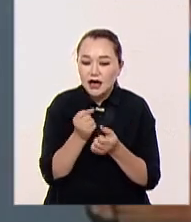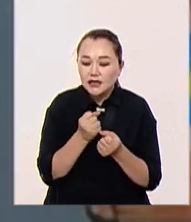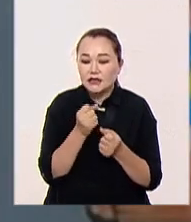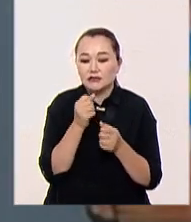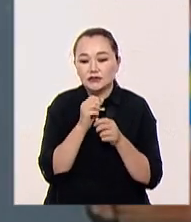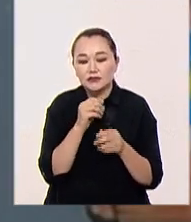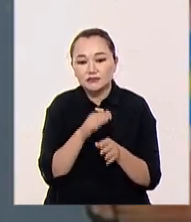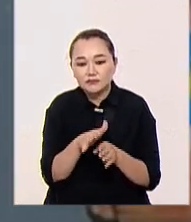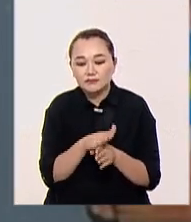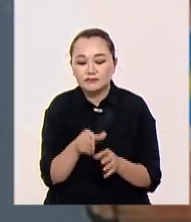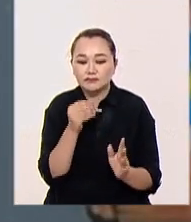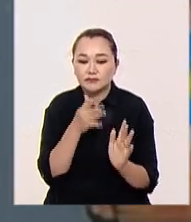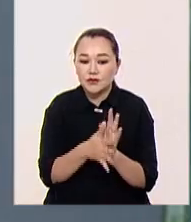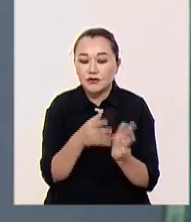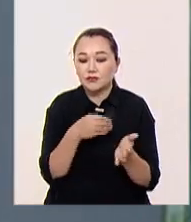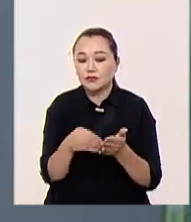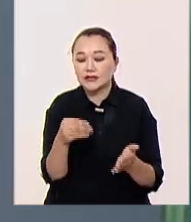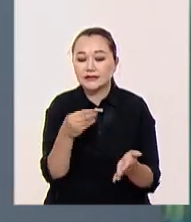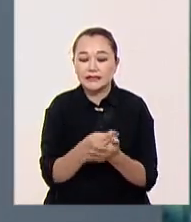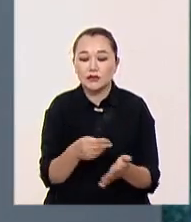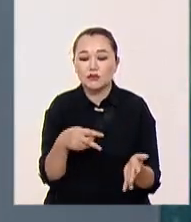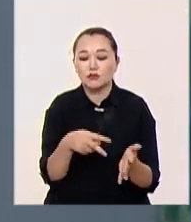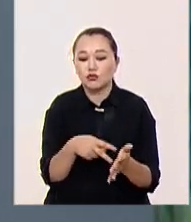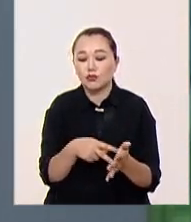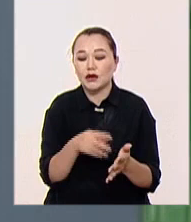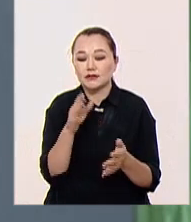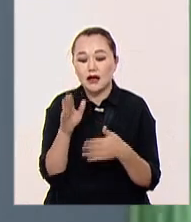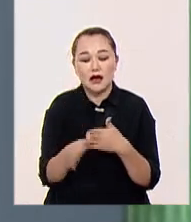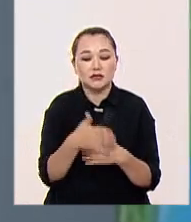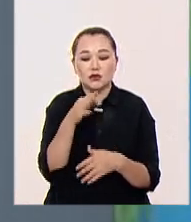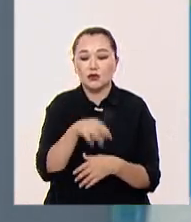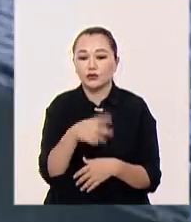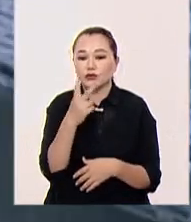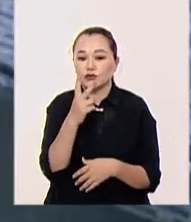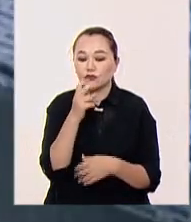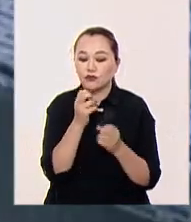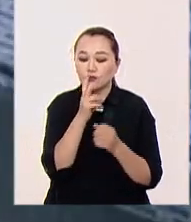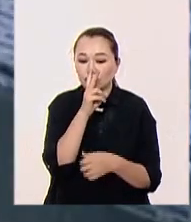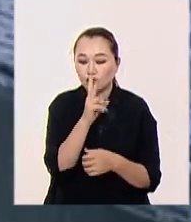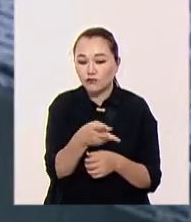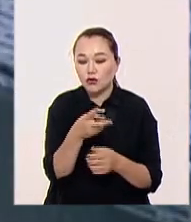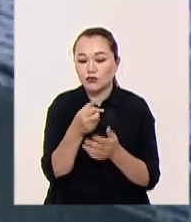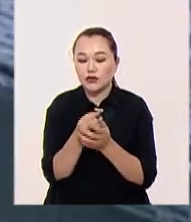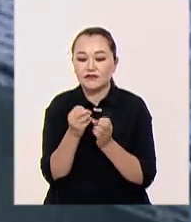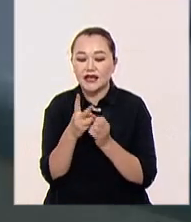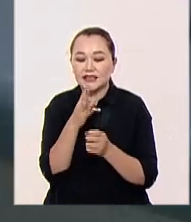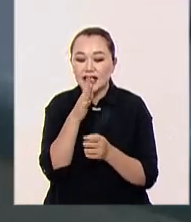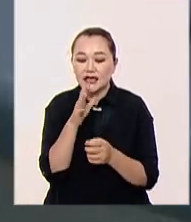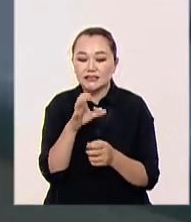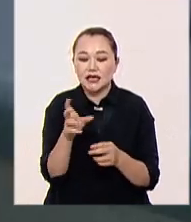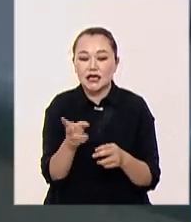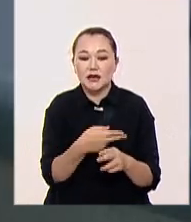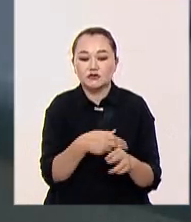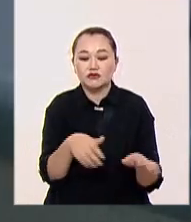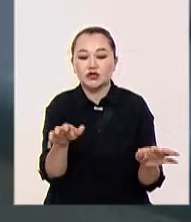или сбыт поддельных денег или ценных бумаг предусматривает наказание от 2 до 12 лет лишения свободы с конфискацией